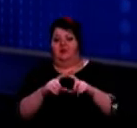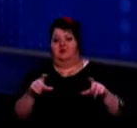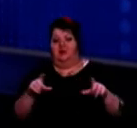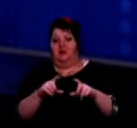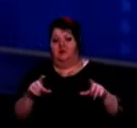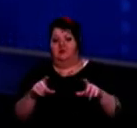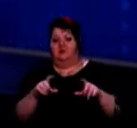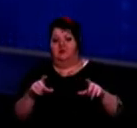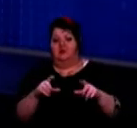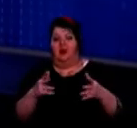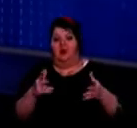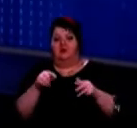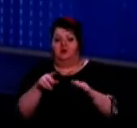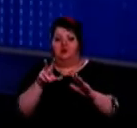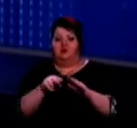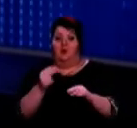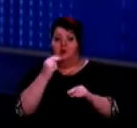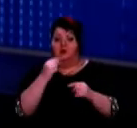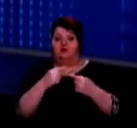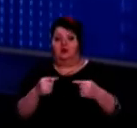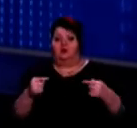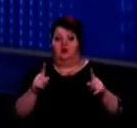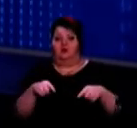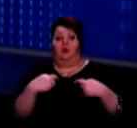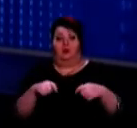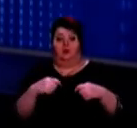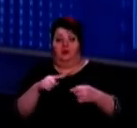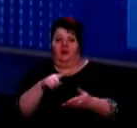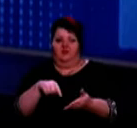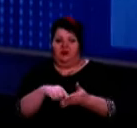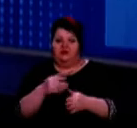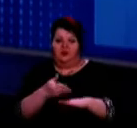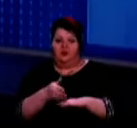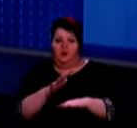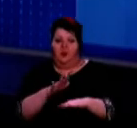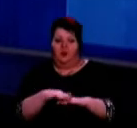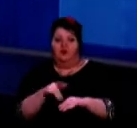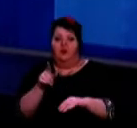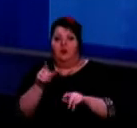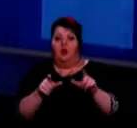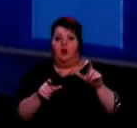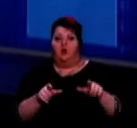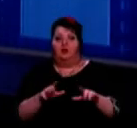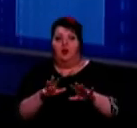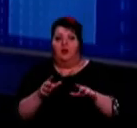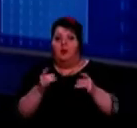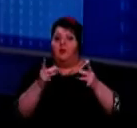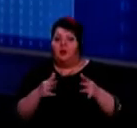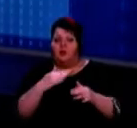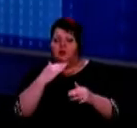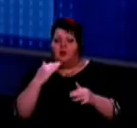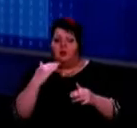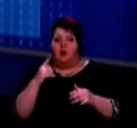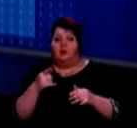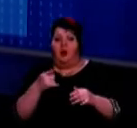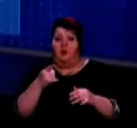магазинів, який в тому числі продукти харчування реалізує в місті Полтава. Там людей було не просто багато, а там